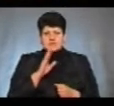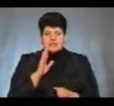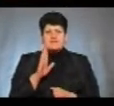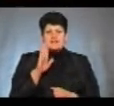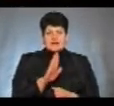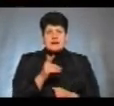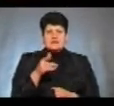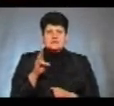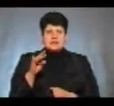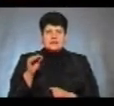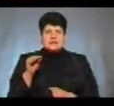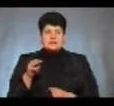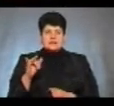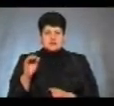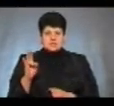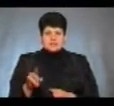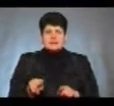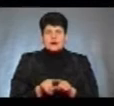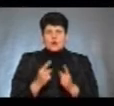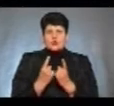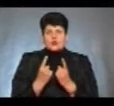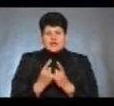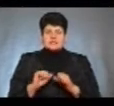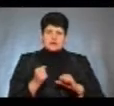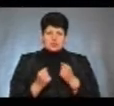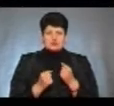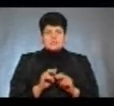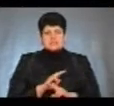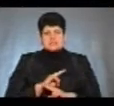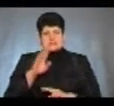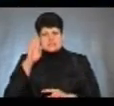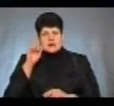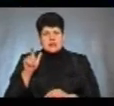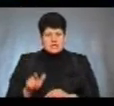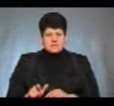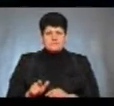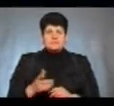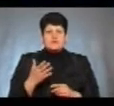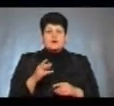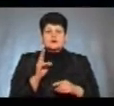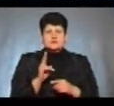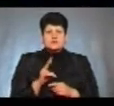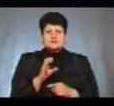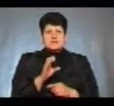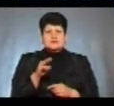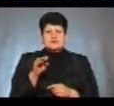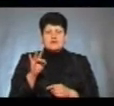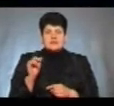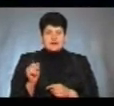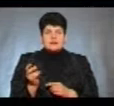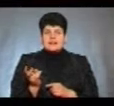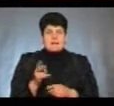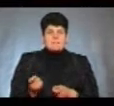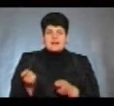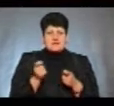Гнатишина. У залі суду також однокласники та друзі загиблого. Підозрюваного у вбивстві Сергія Терендеха на слухання не